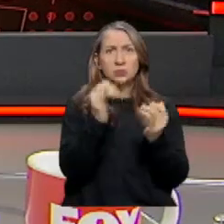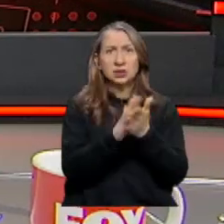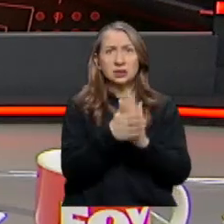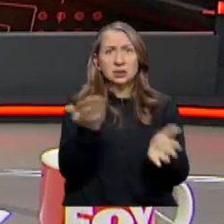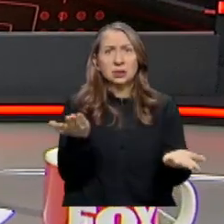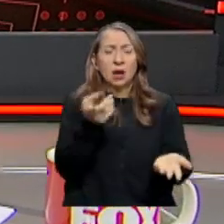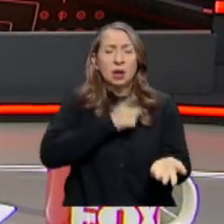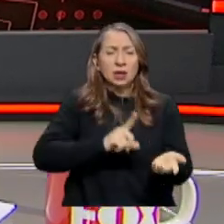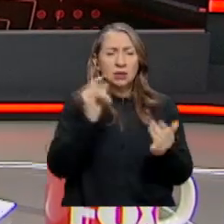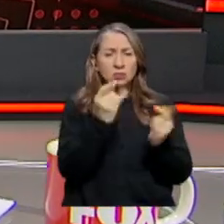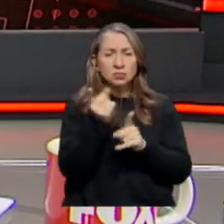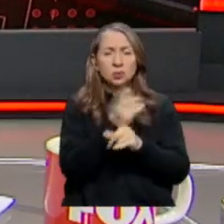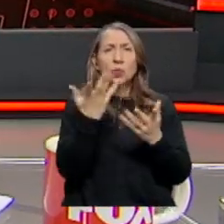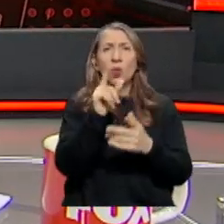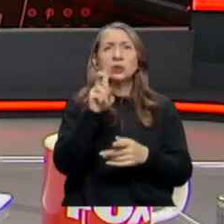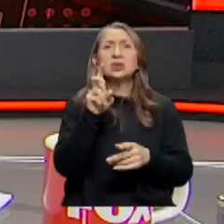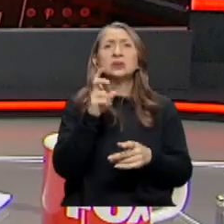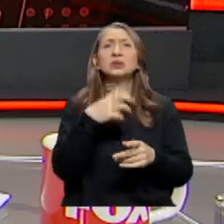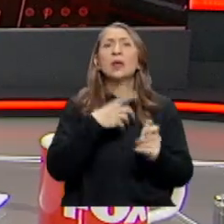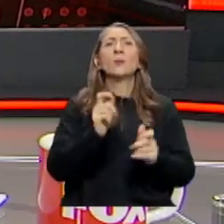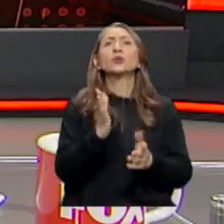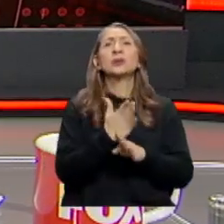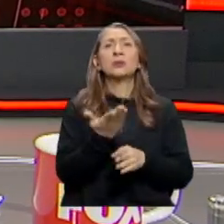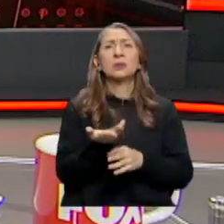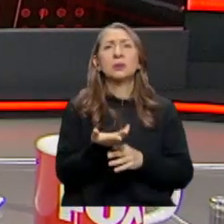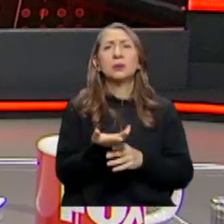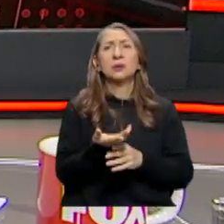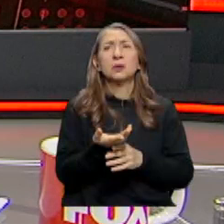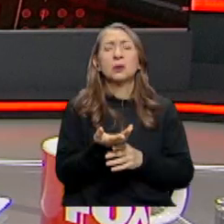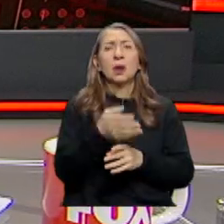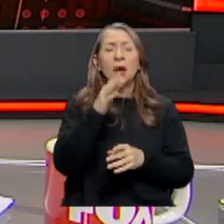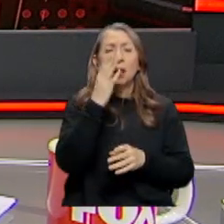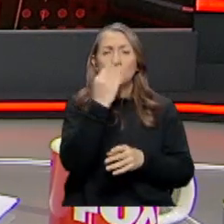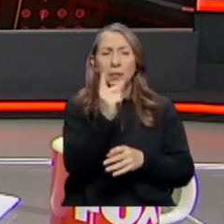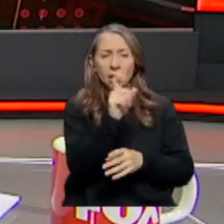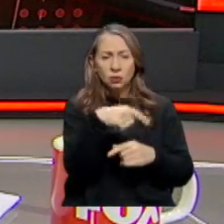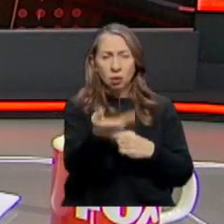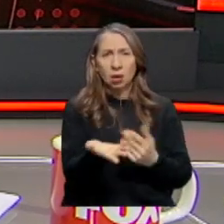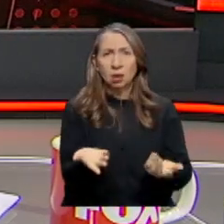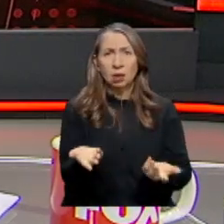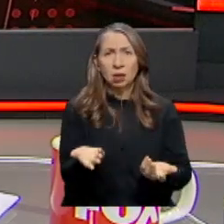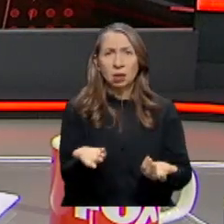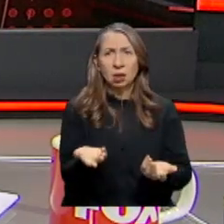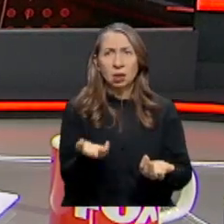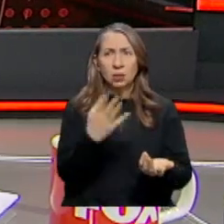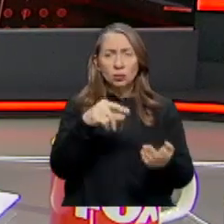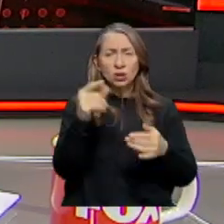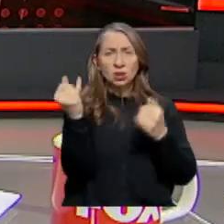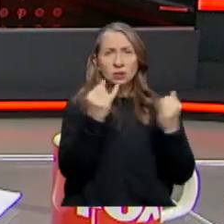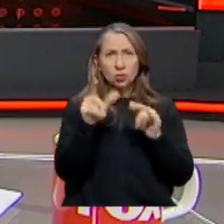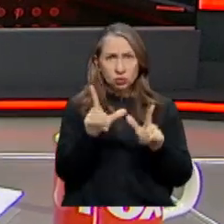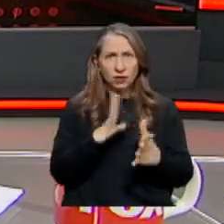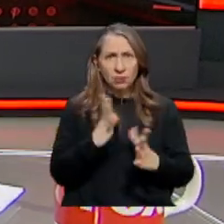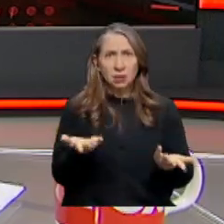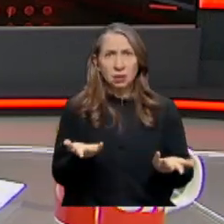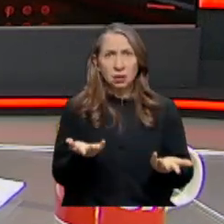bitsin. Adaylık tartışması falan. Niye 18'inde yapmıyorsunuz ki? Alt üstü bir ay. Bütün bu tartışmalara lüzum var